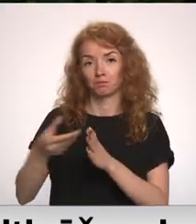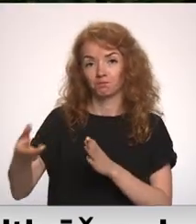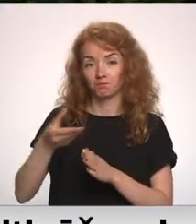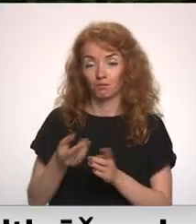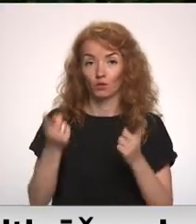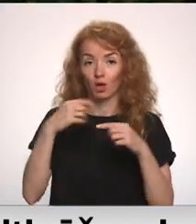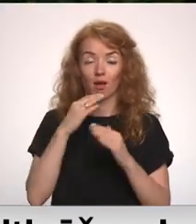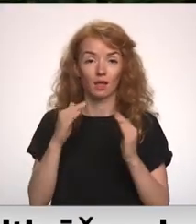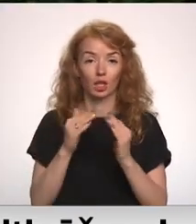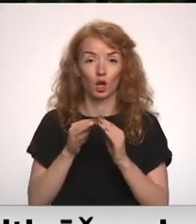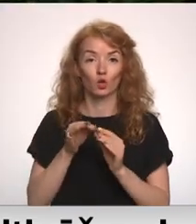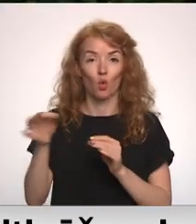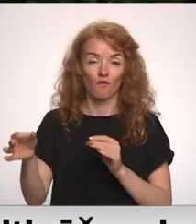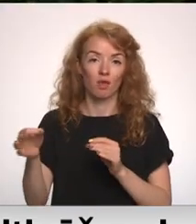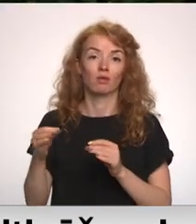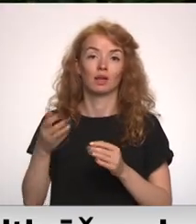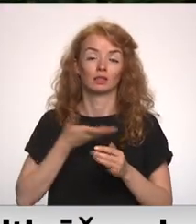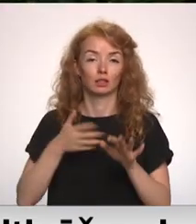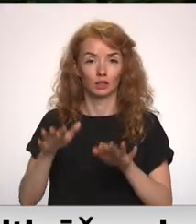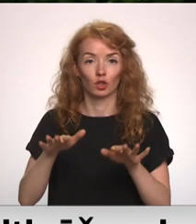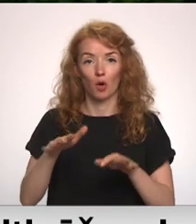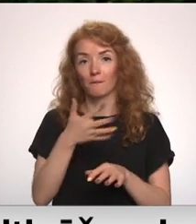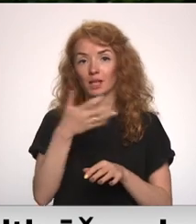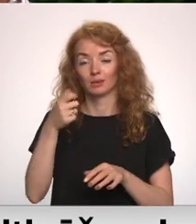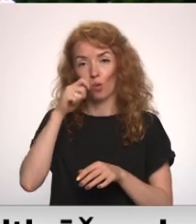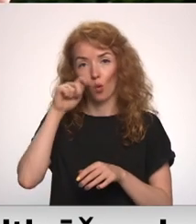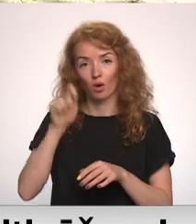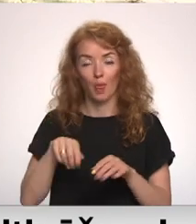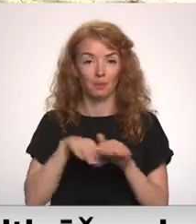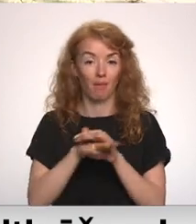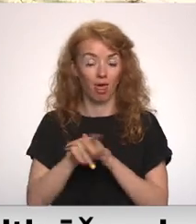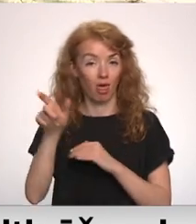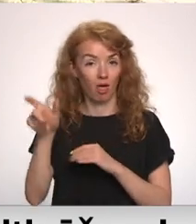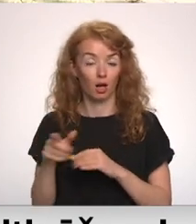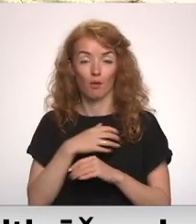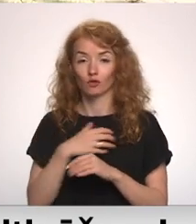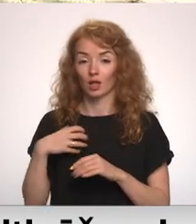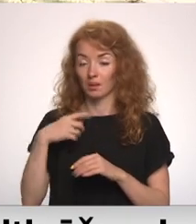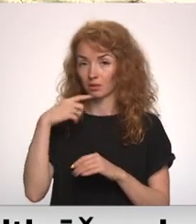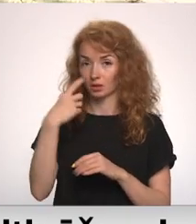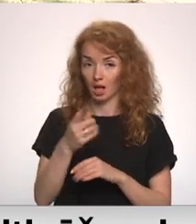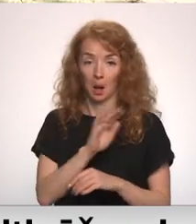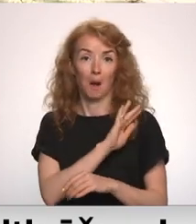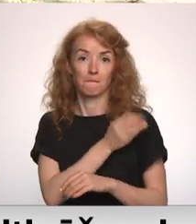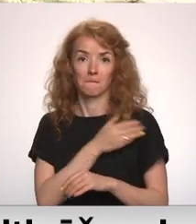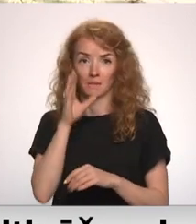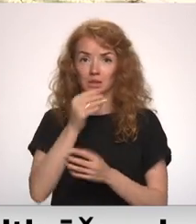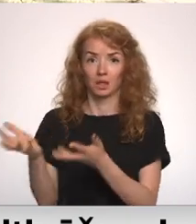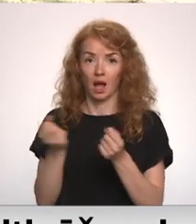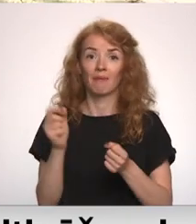laban Rēzeknes novadā izmitināti vairāk nekā 500 Ukrainas kara bēgļi. Pašvaldībā uzsver, ka kapacitāte vēl ir, bet